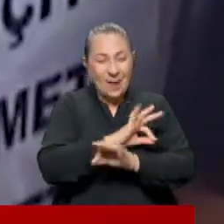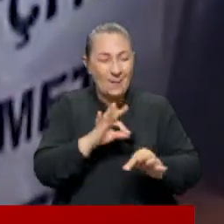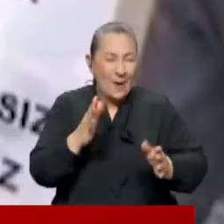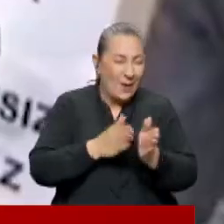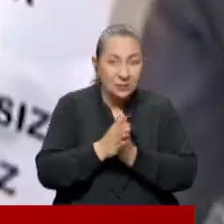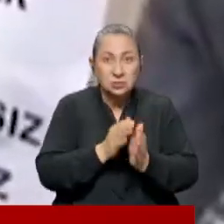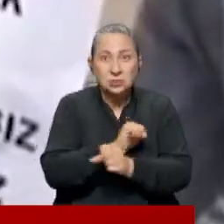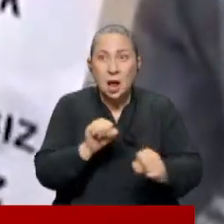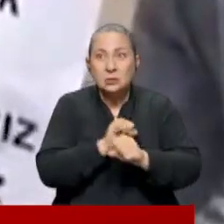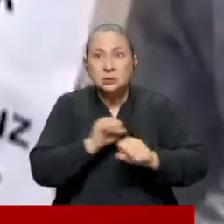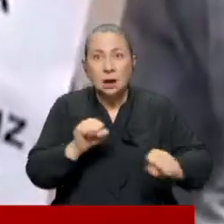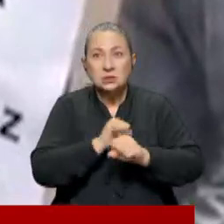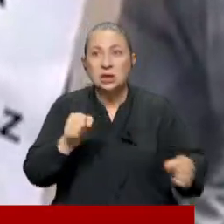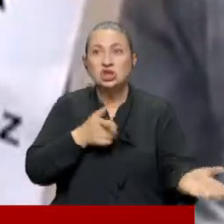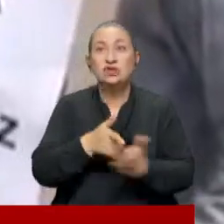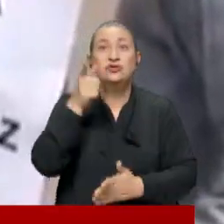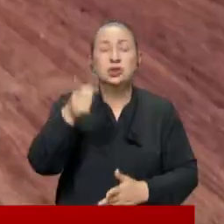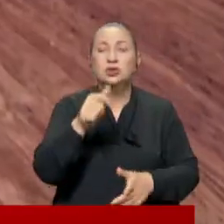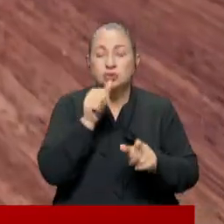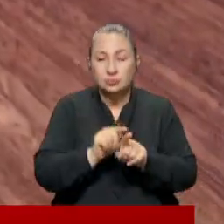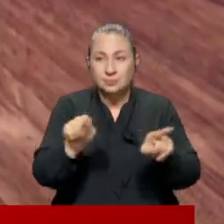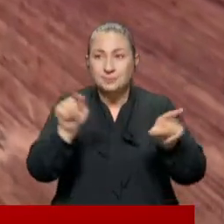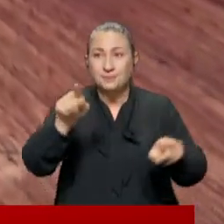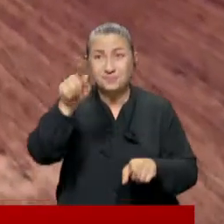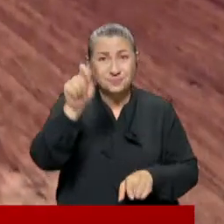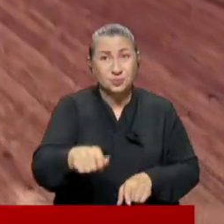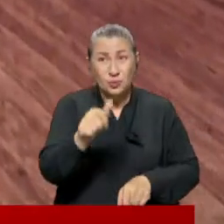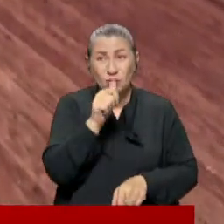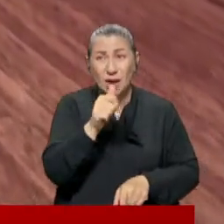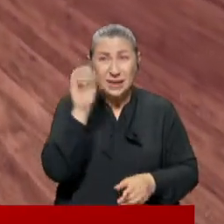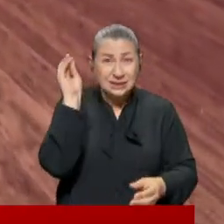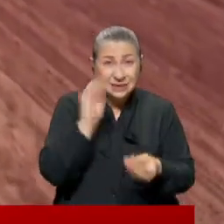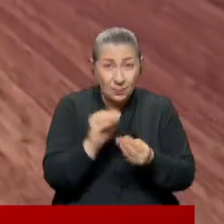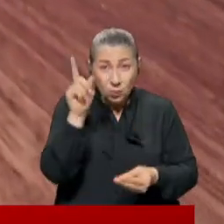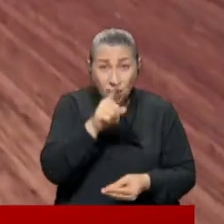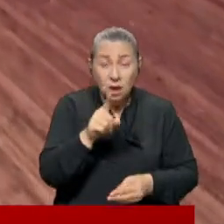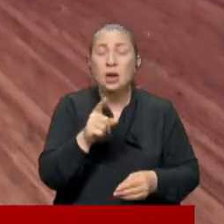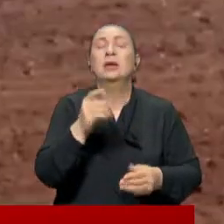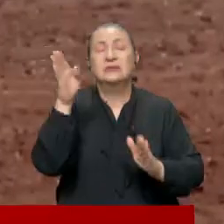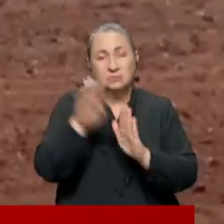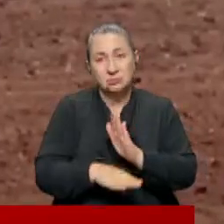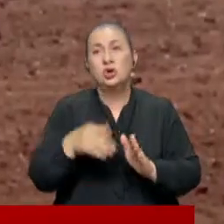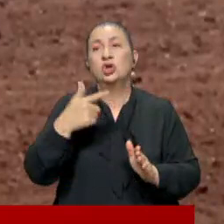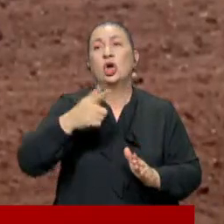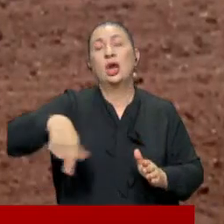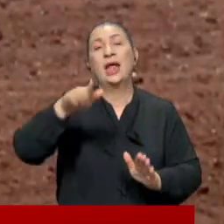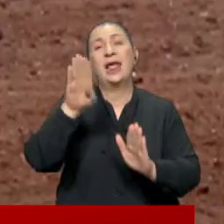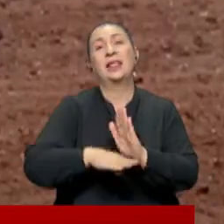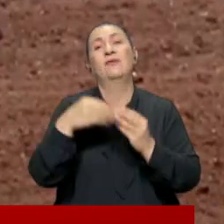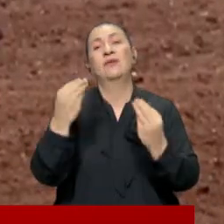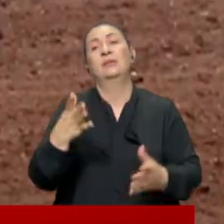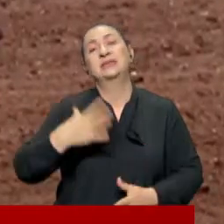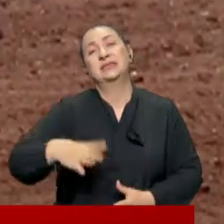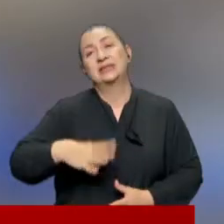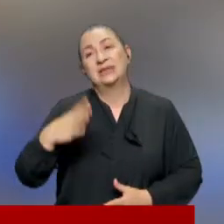yerde zarar üstüne zarar eden çiftçiler sulama amacıyla kullandıkları suya yapılan zammın geri çekilerek köylülere indirim